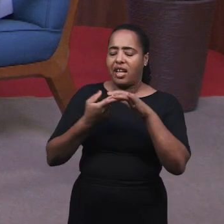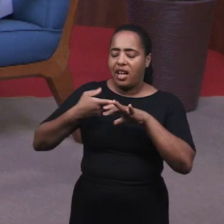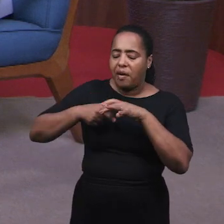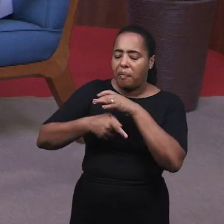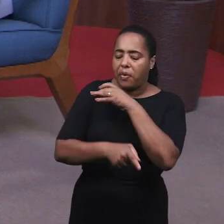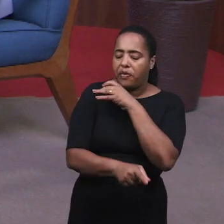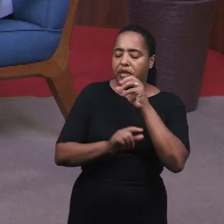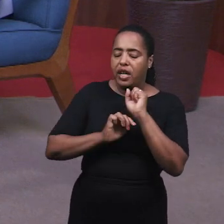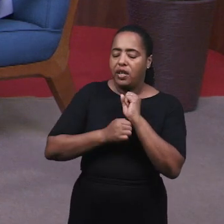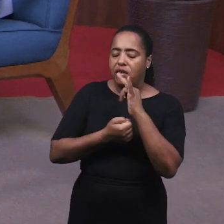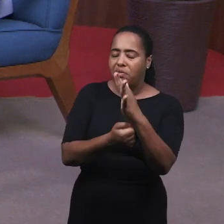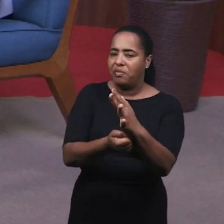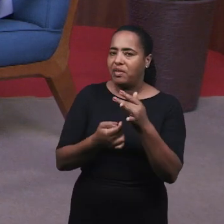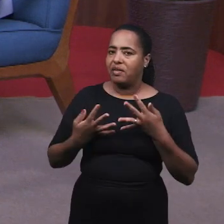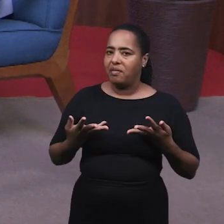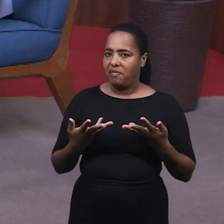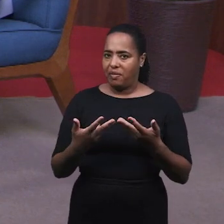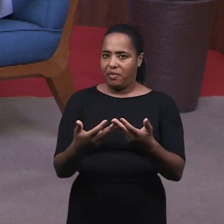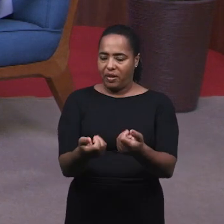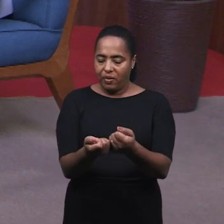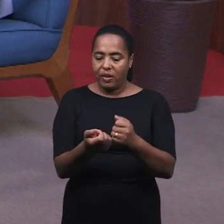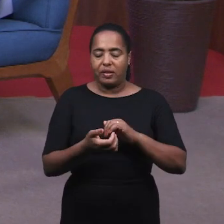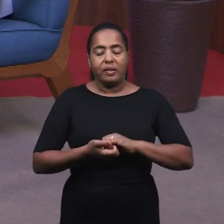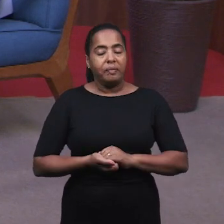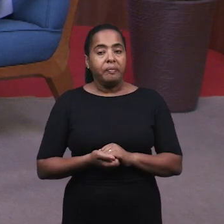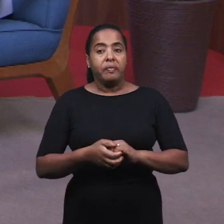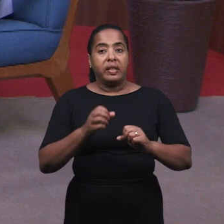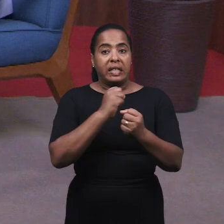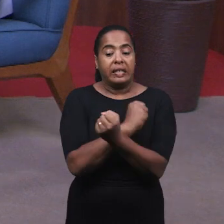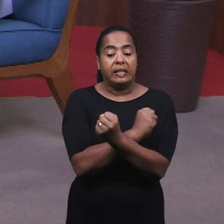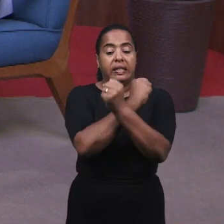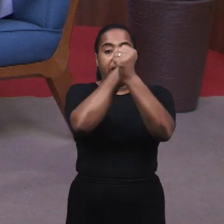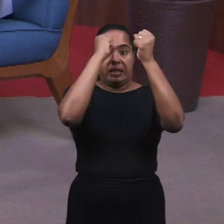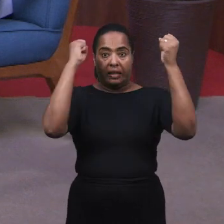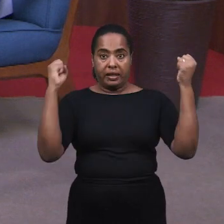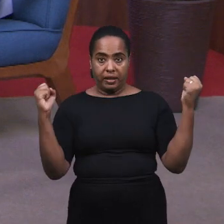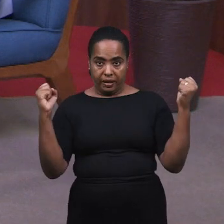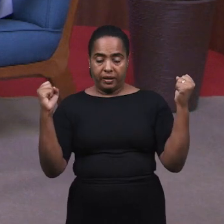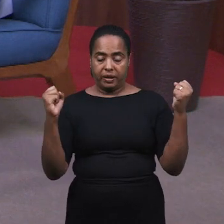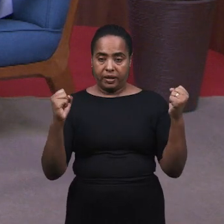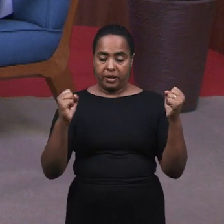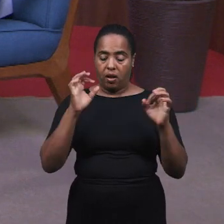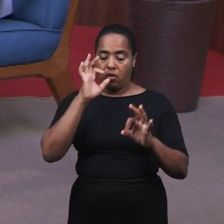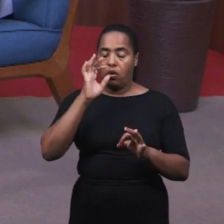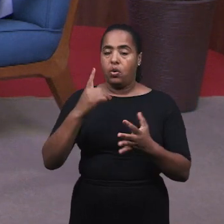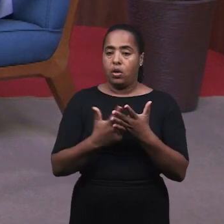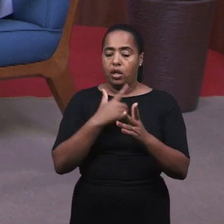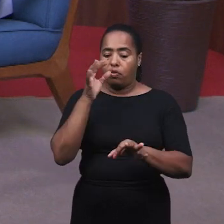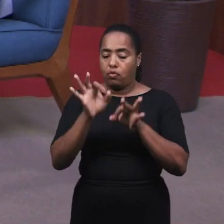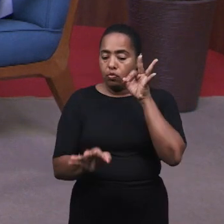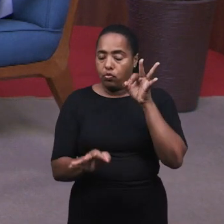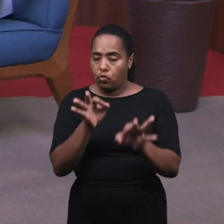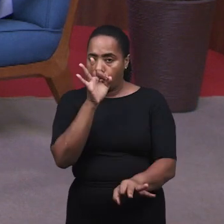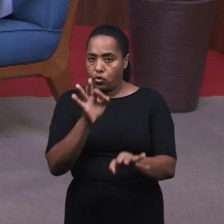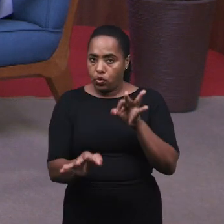profondeur. Donc, Samson, l'histoire, surtout dans le livre de Juge, il était considéré un des héros de la